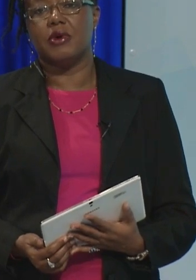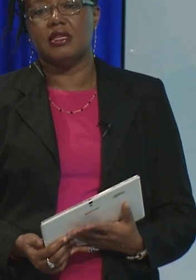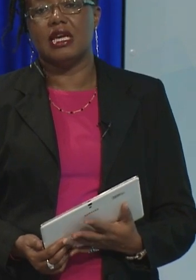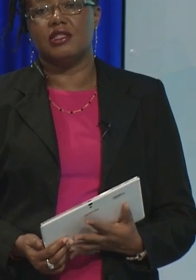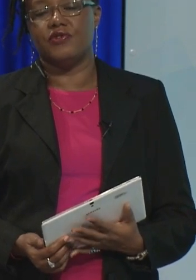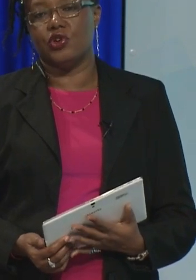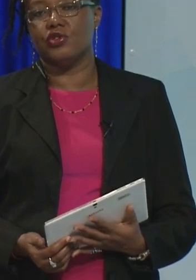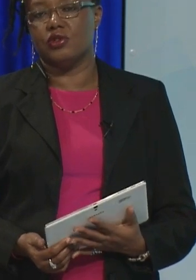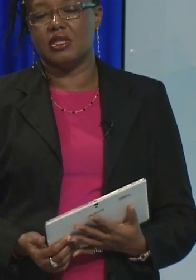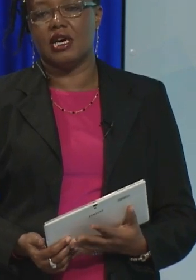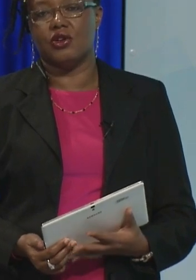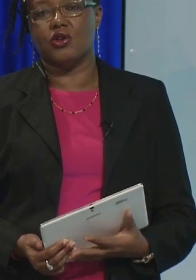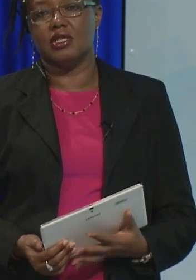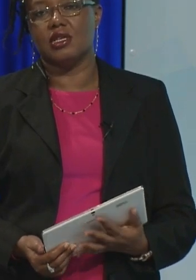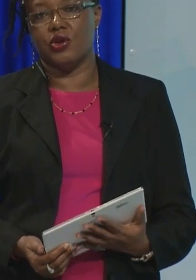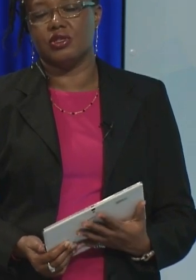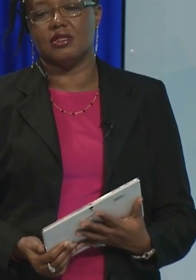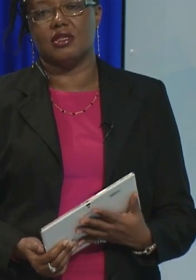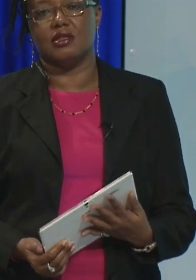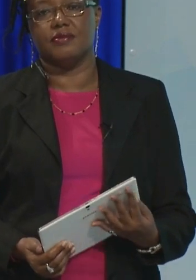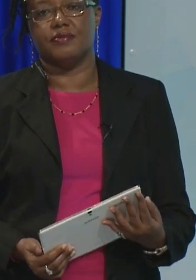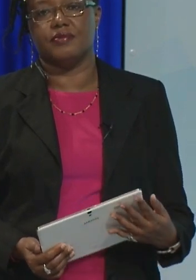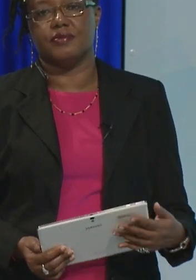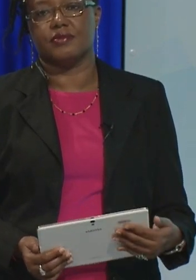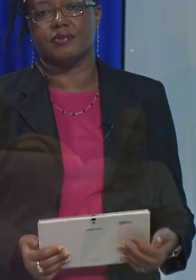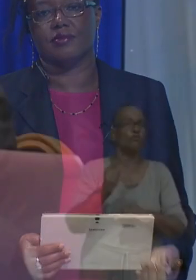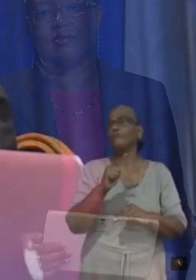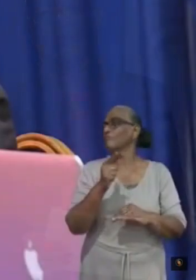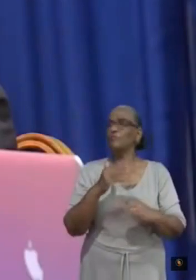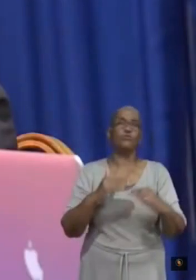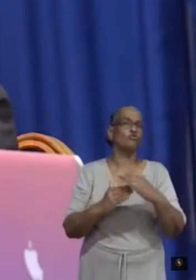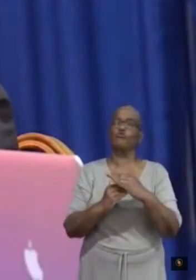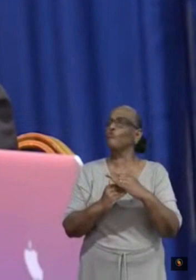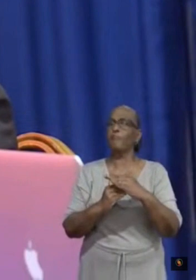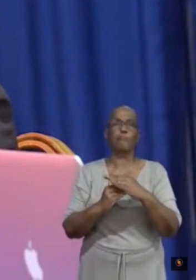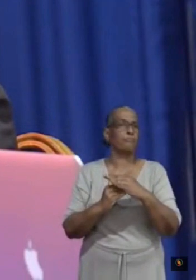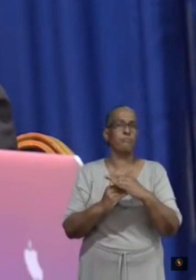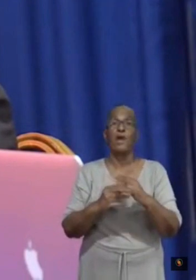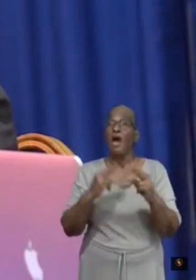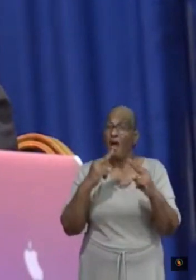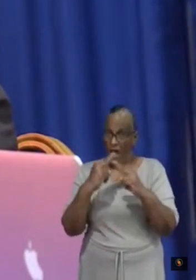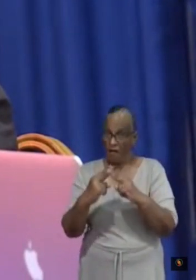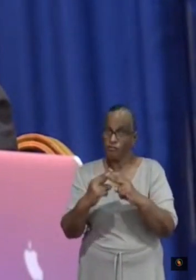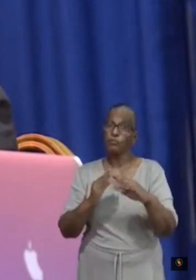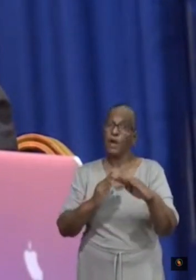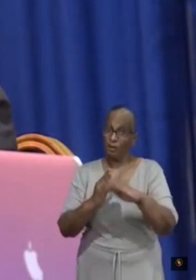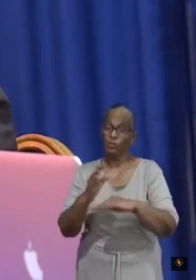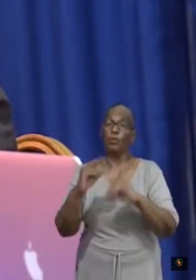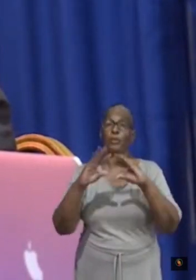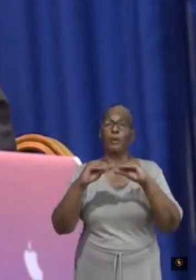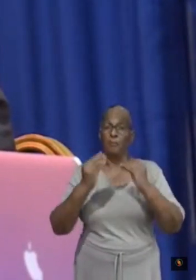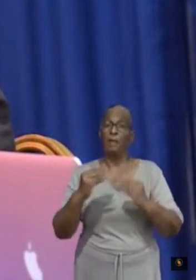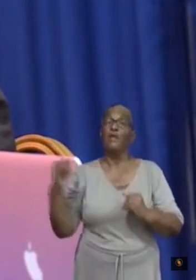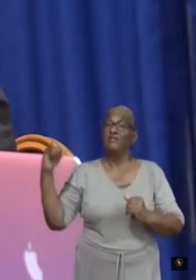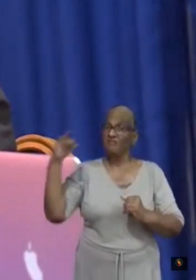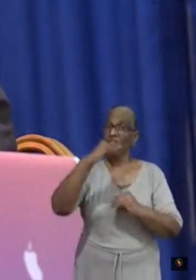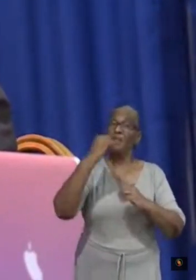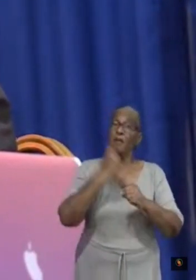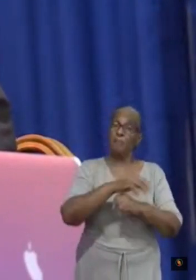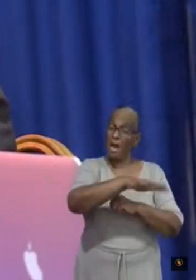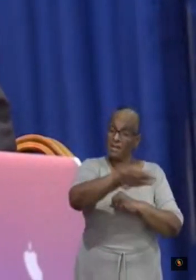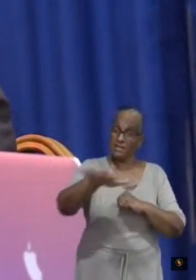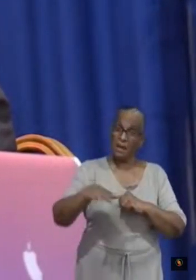de repatriatievluchten tot nader order zijn uitgesteld. Afspraken zijn wel verder gemaakt met de